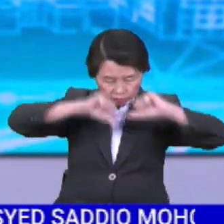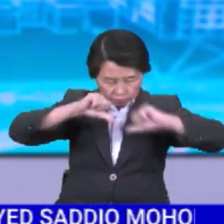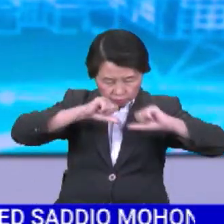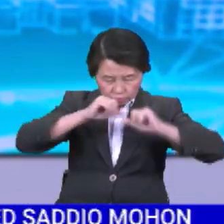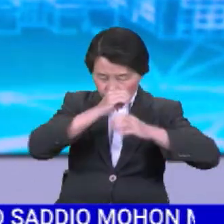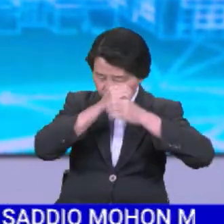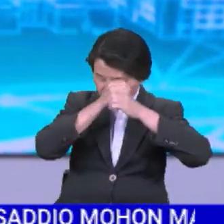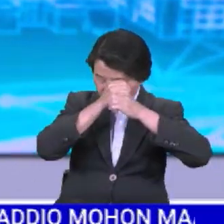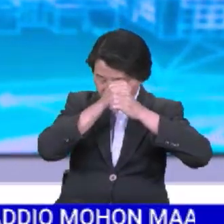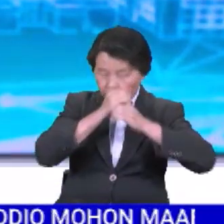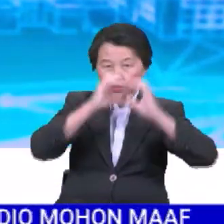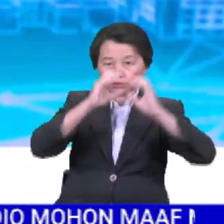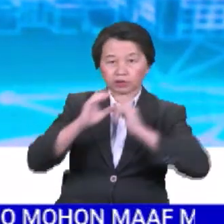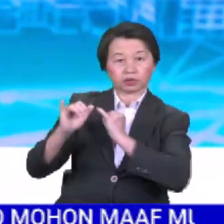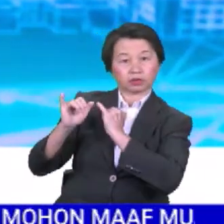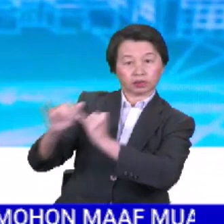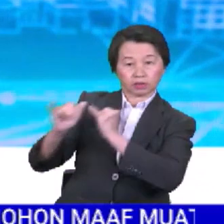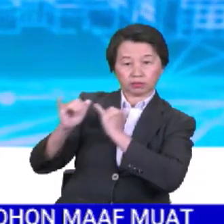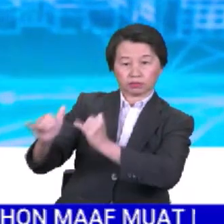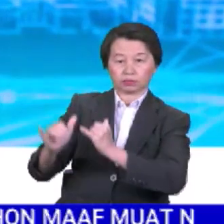pembangunan vaksin secara bersama.